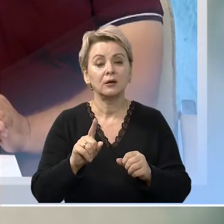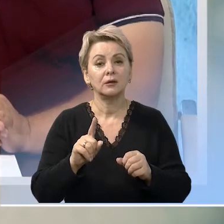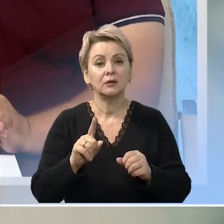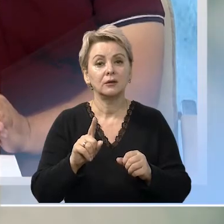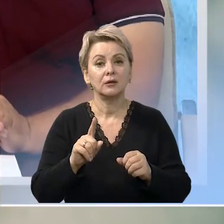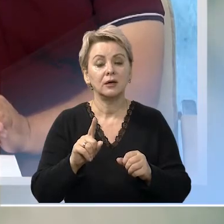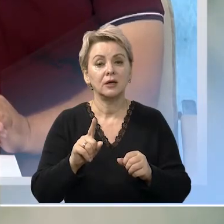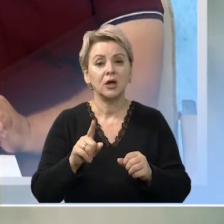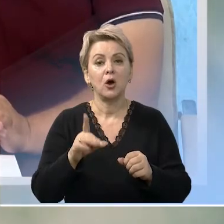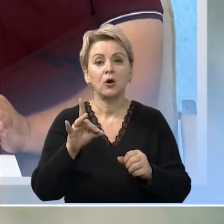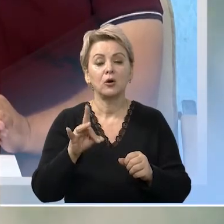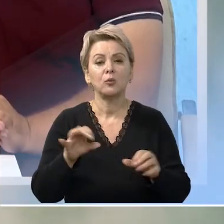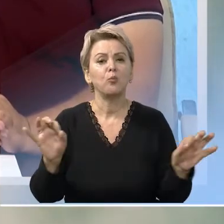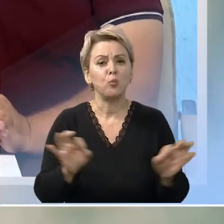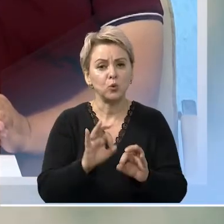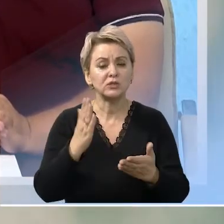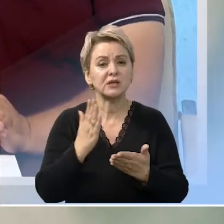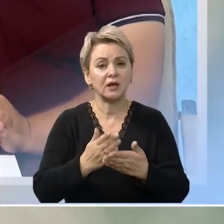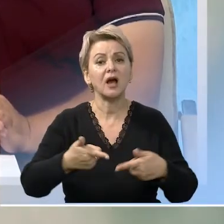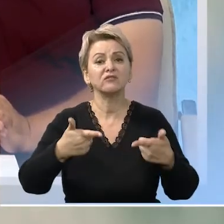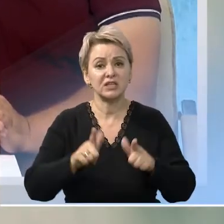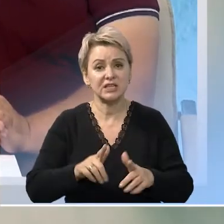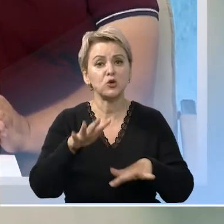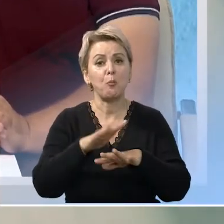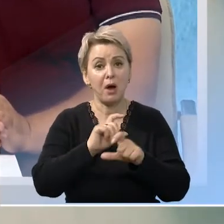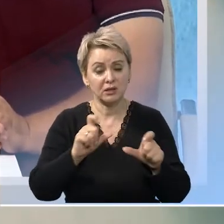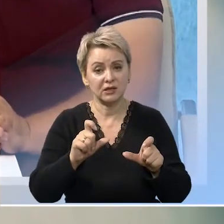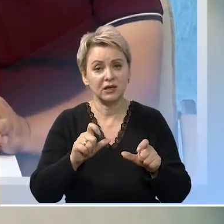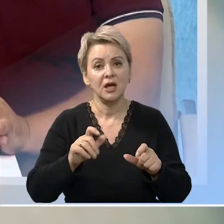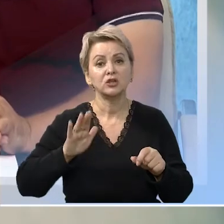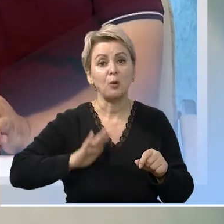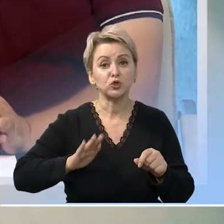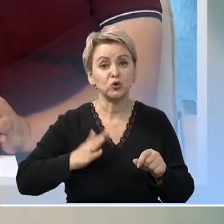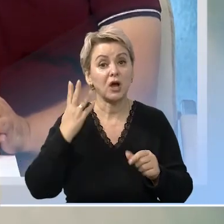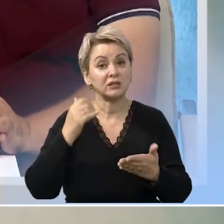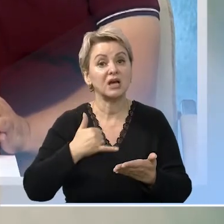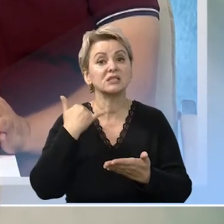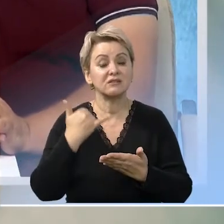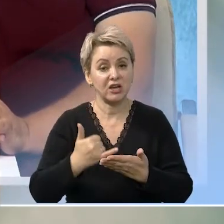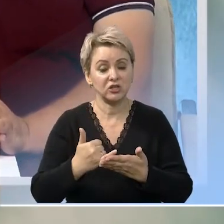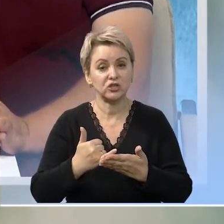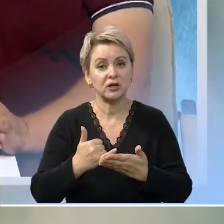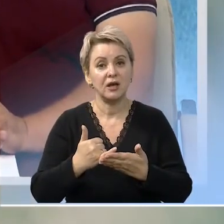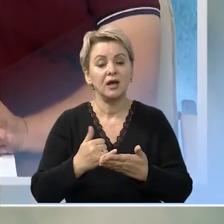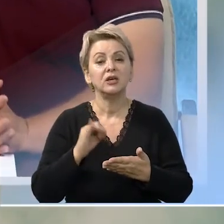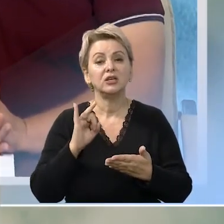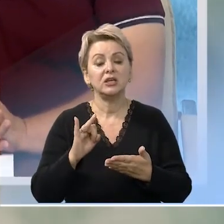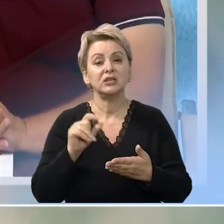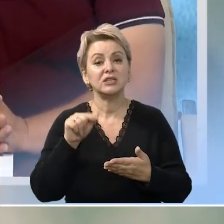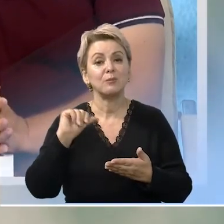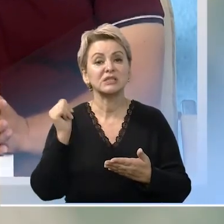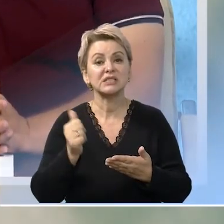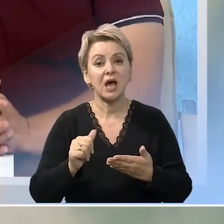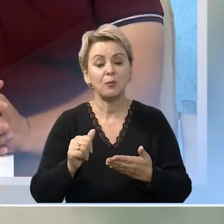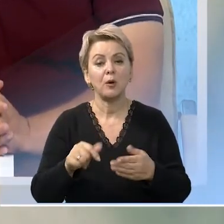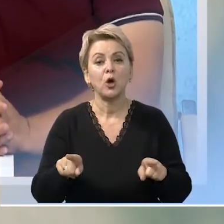робот переключают, идет музыка, как вот в настоящем в банк, ну как когда ты звонишь в банке. В банк, и